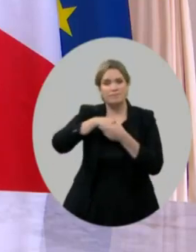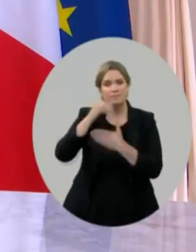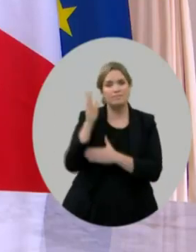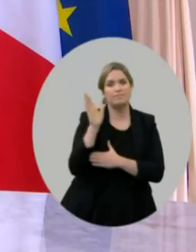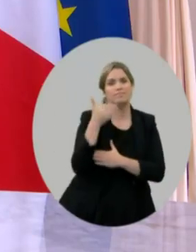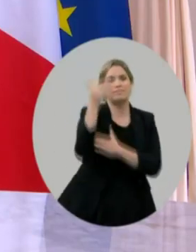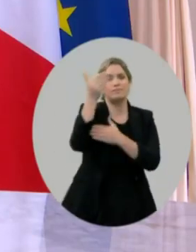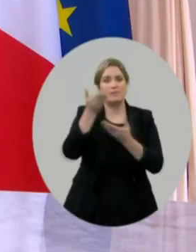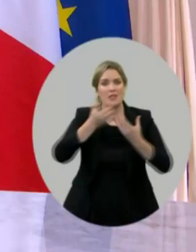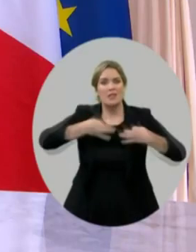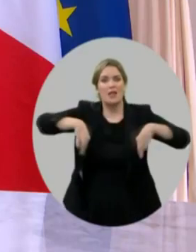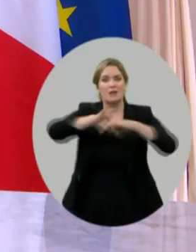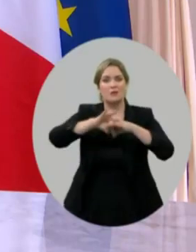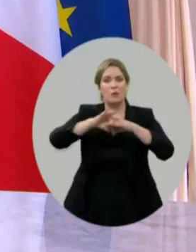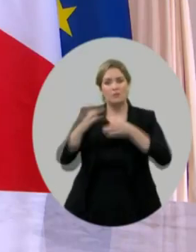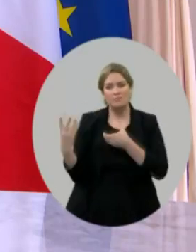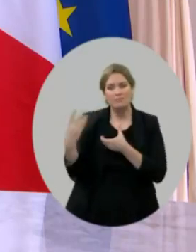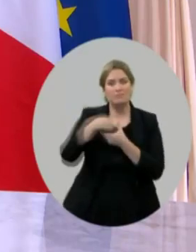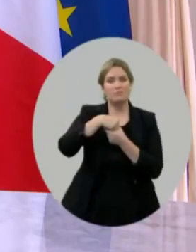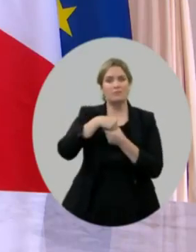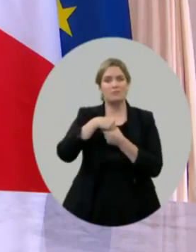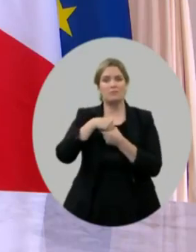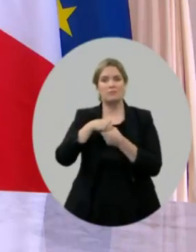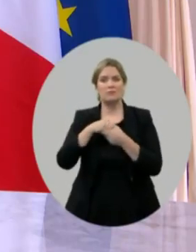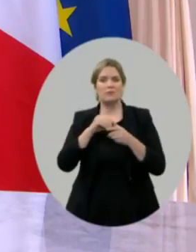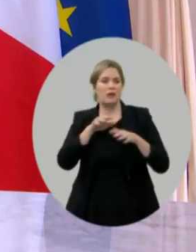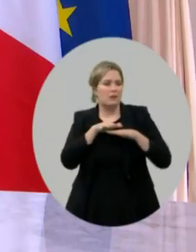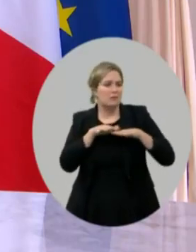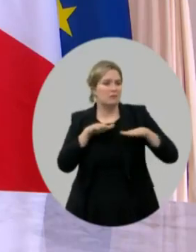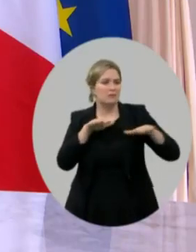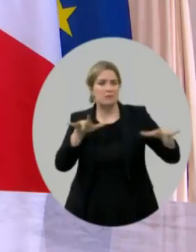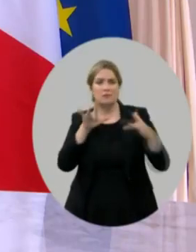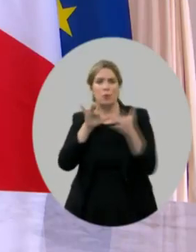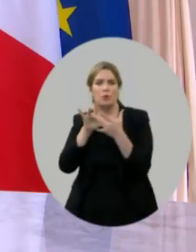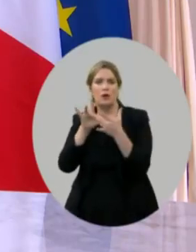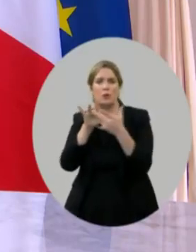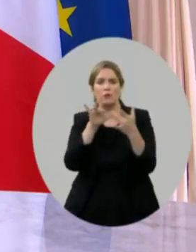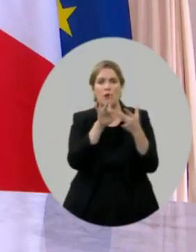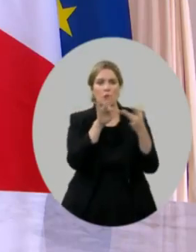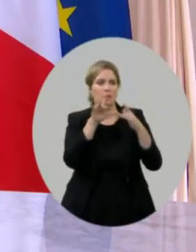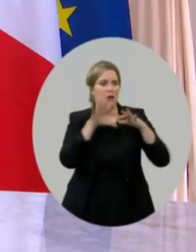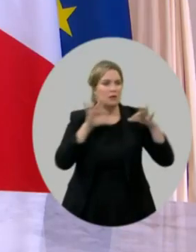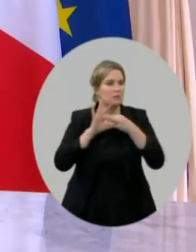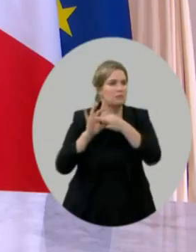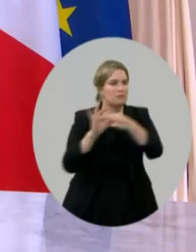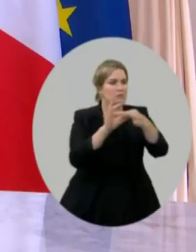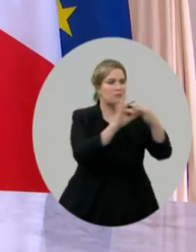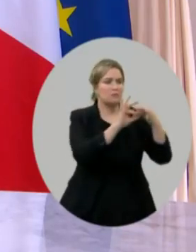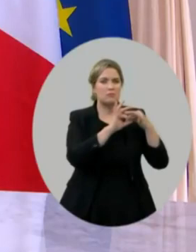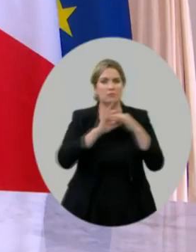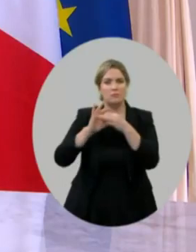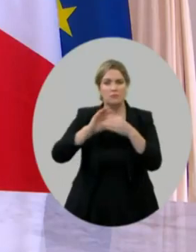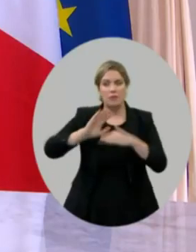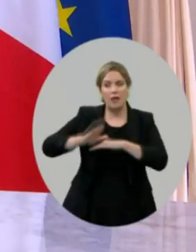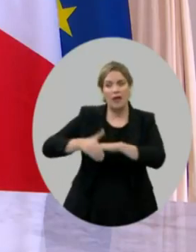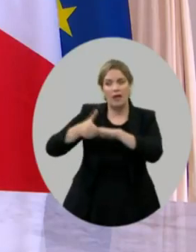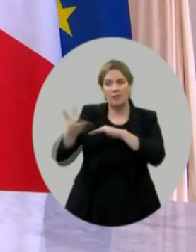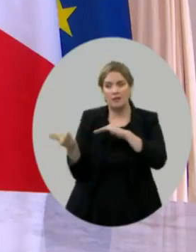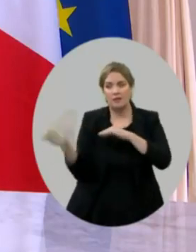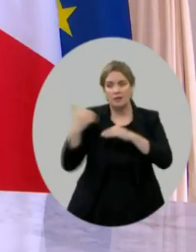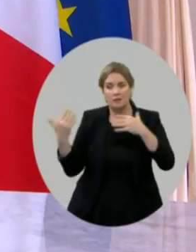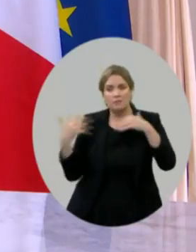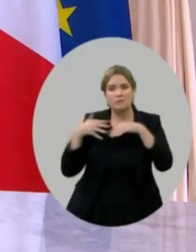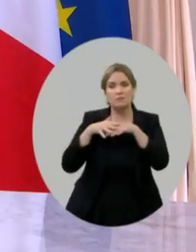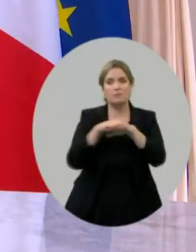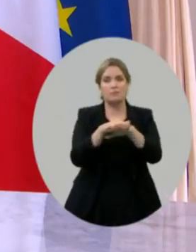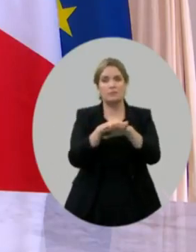nation et que les 1000 fils tendus qui nous tiennent sont plus forts que leur solitude. Et je leur